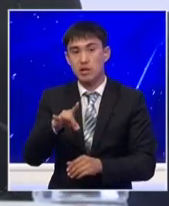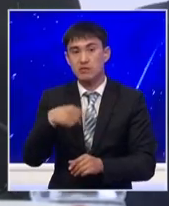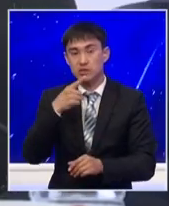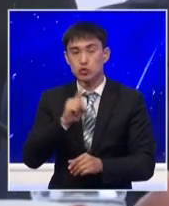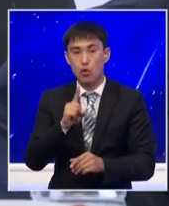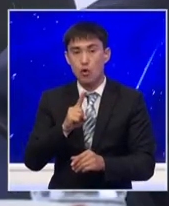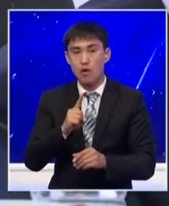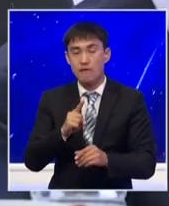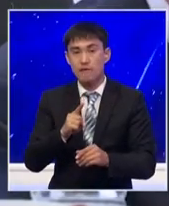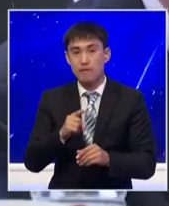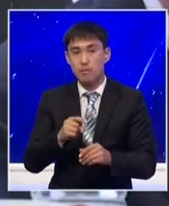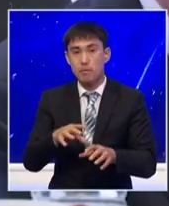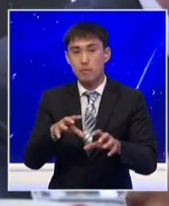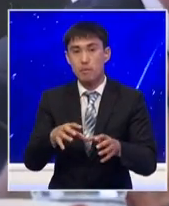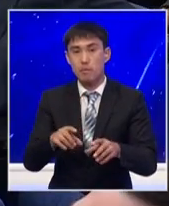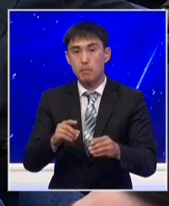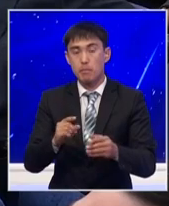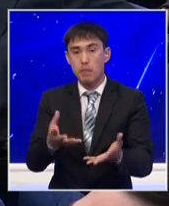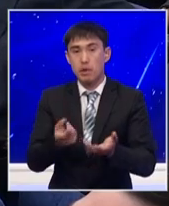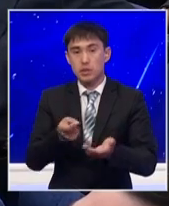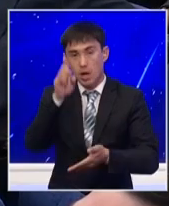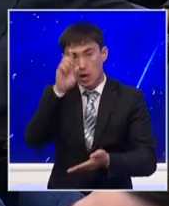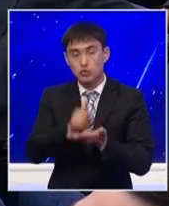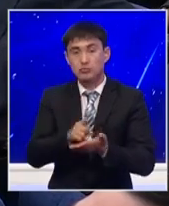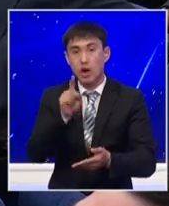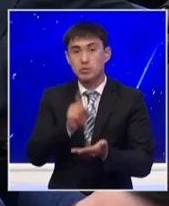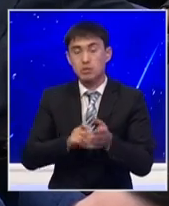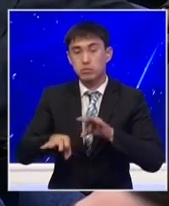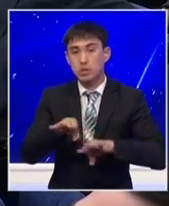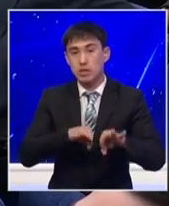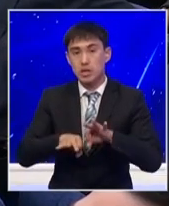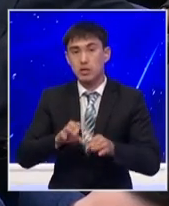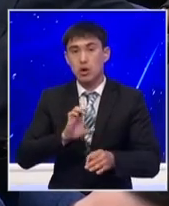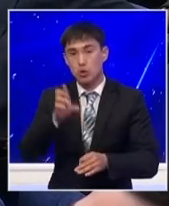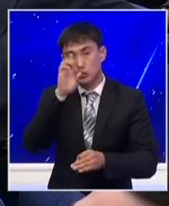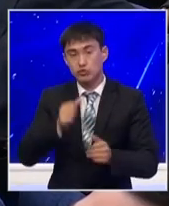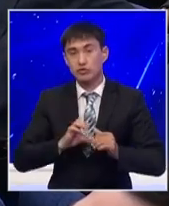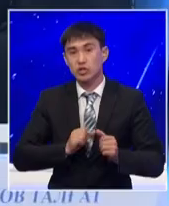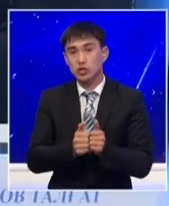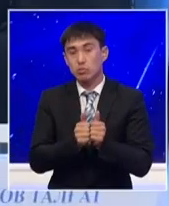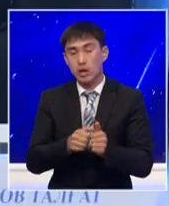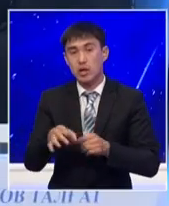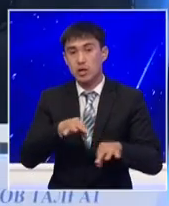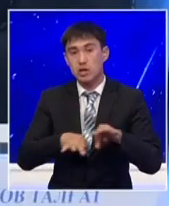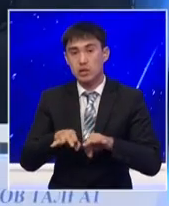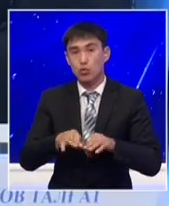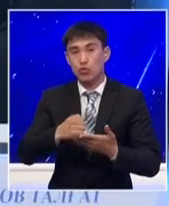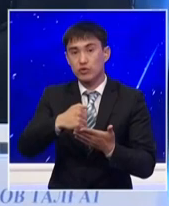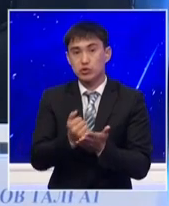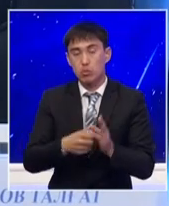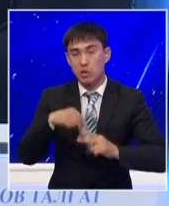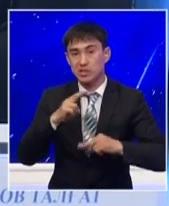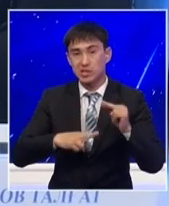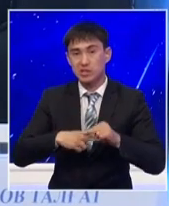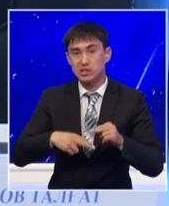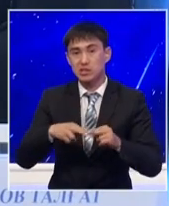подчеркнул, что в рамках принятия государственных обязательств по проектам государственно-частного партнерства было утверждено решение по строительству